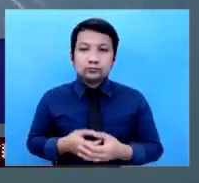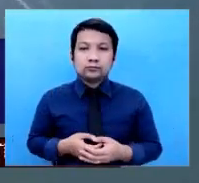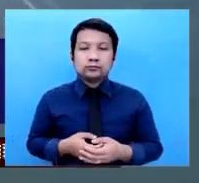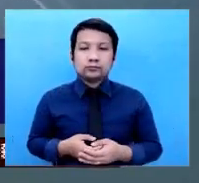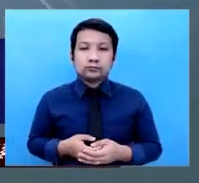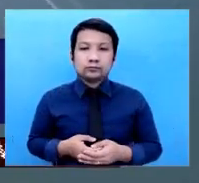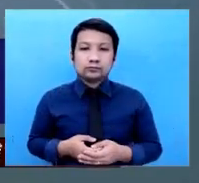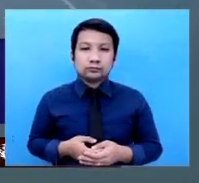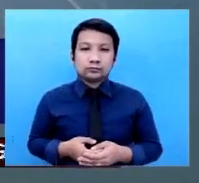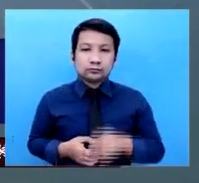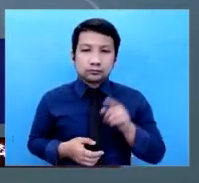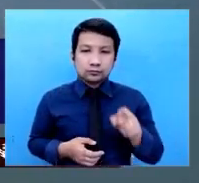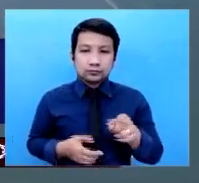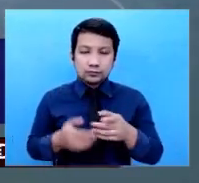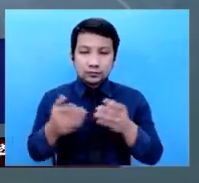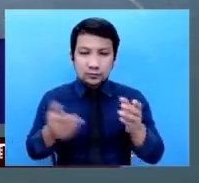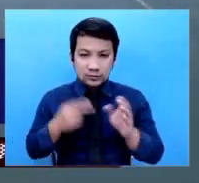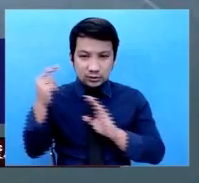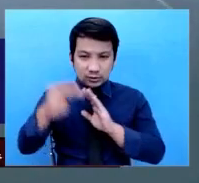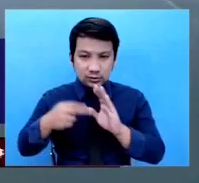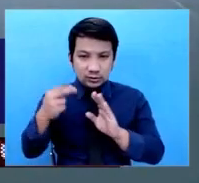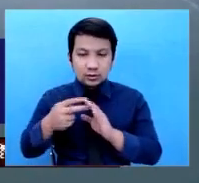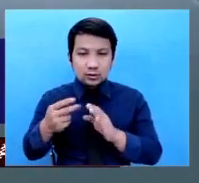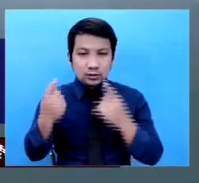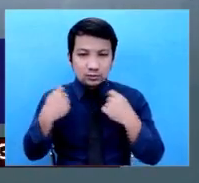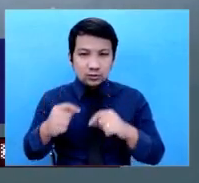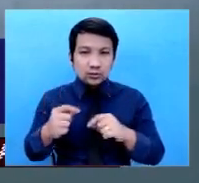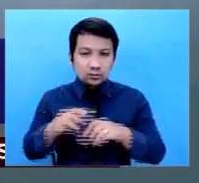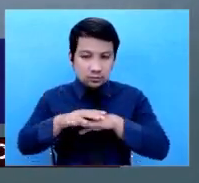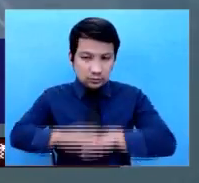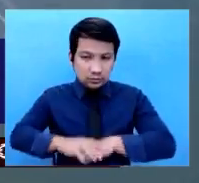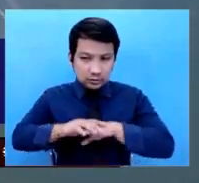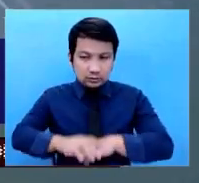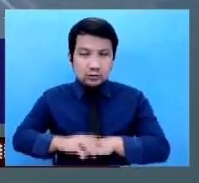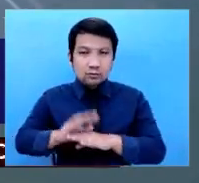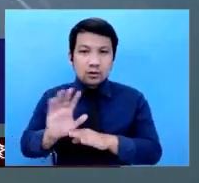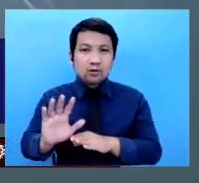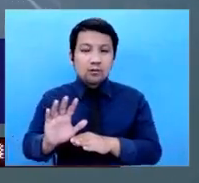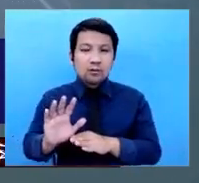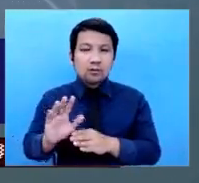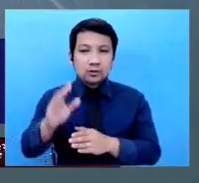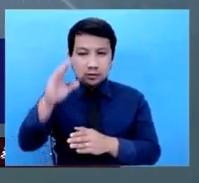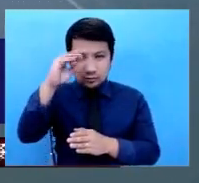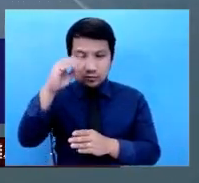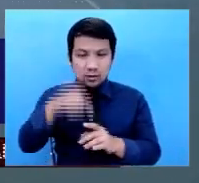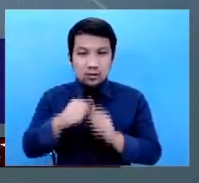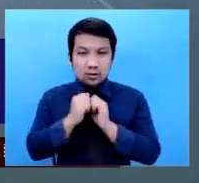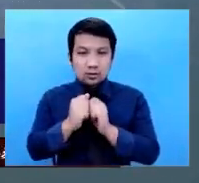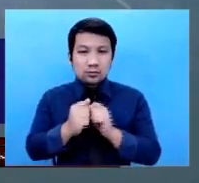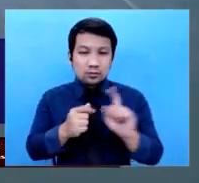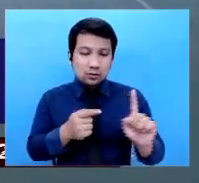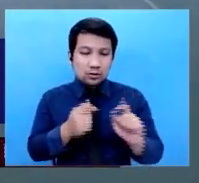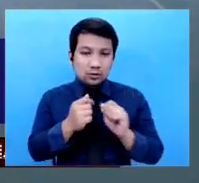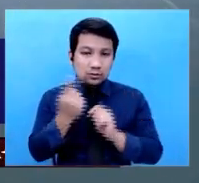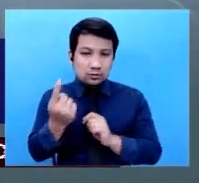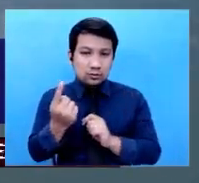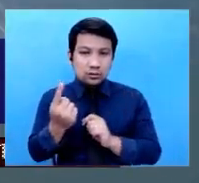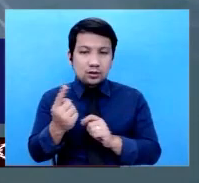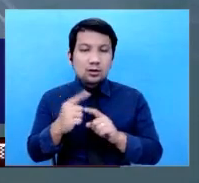Sa isa pang bahagi ng video, pilit pa rin nire-revive ng mga medic ang lalaki kasama ang isa pa.